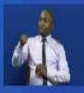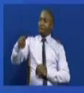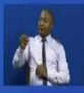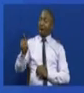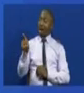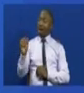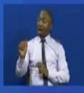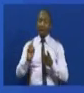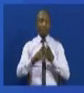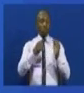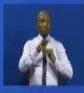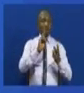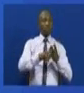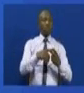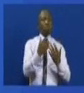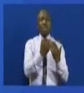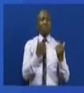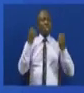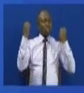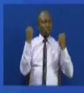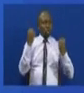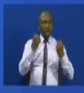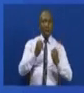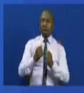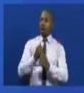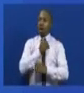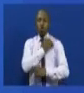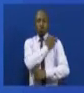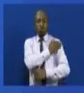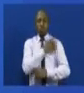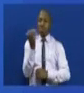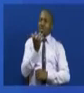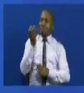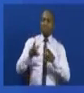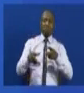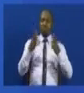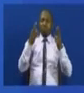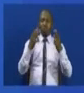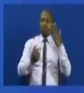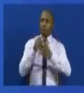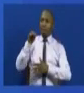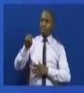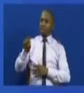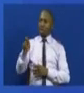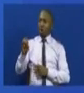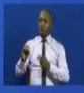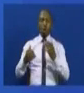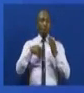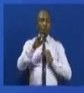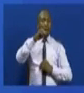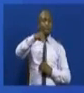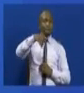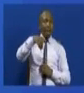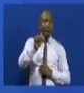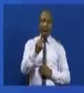Mtapenda na kusababisha adha kwa wananchi kukosa huduma za kijamii kutoka Nsimbo kwenda huko Mpanda. Tujiunge na mwandishi wetu Hosea Cheyo